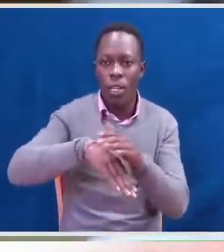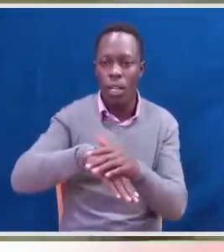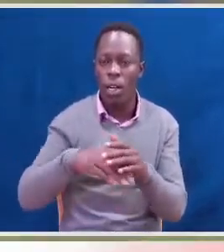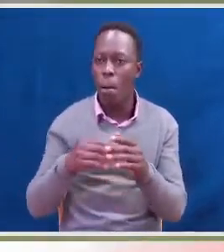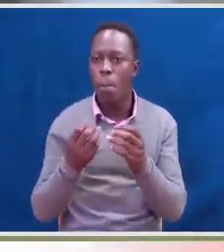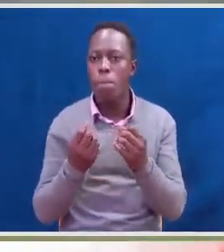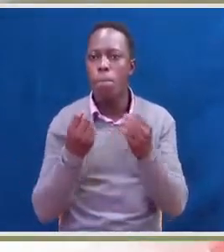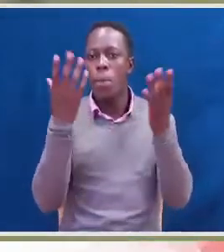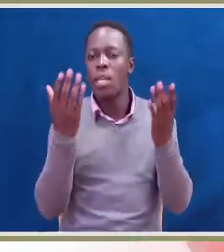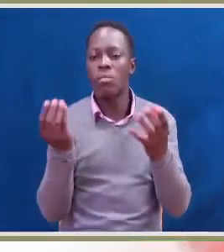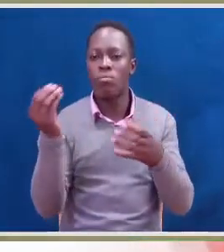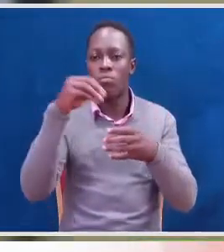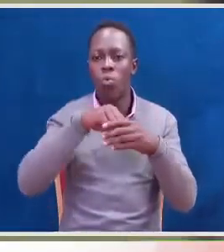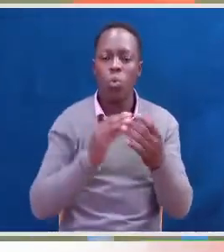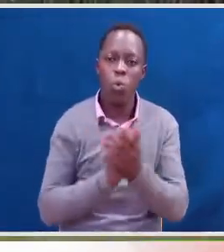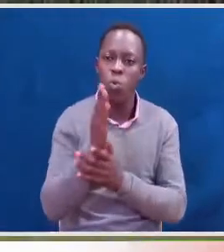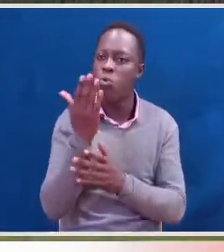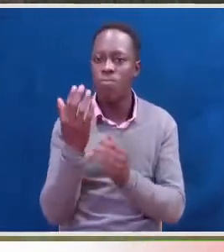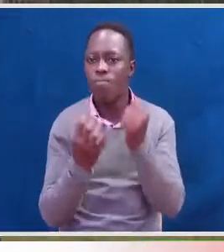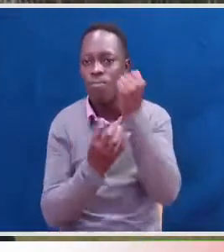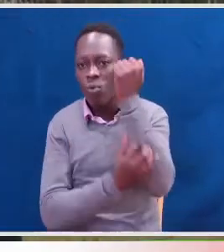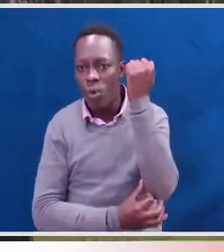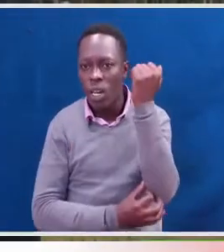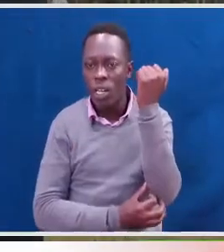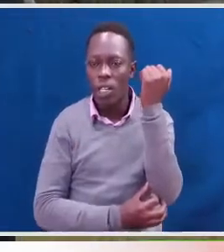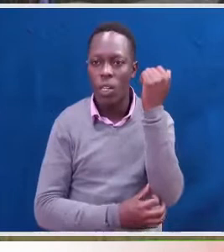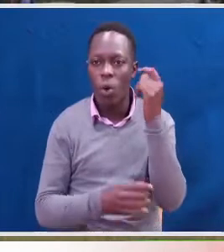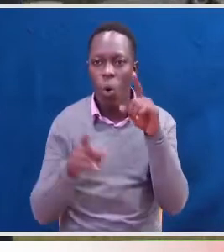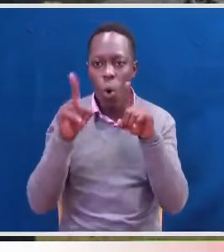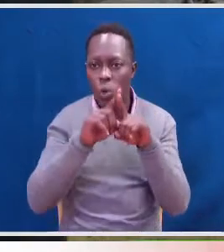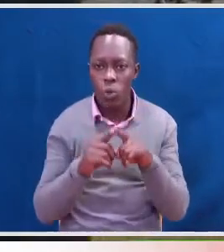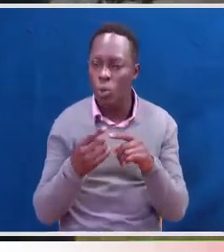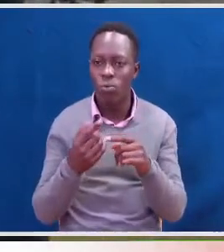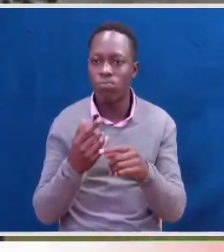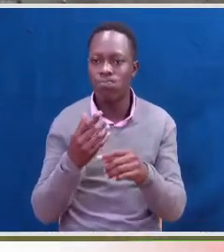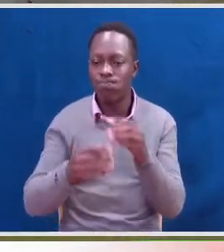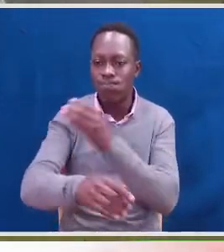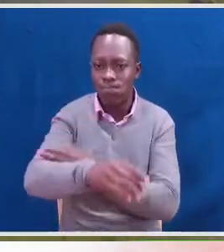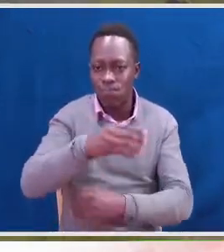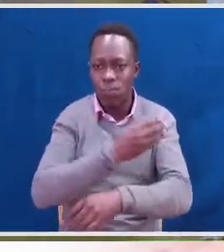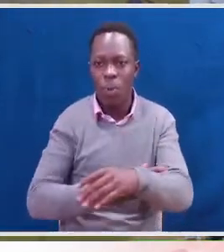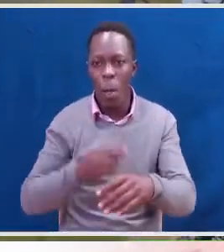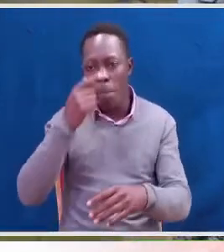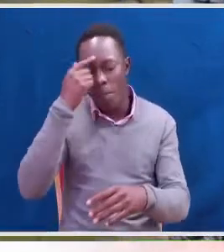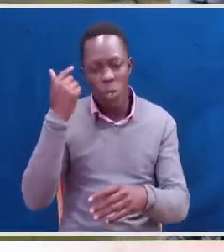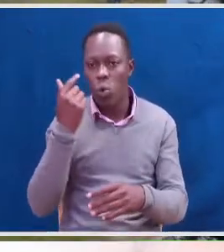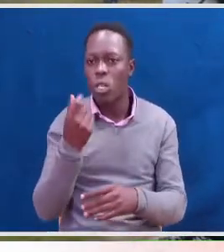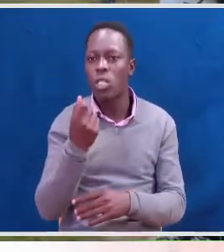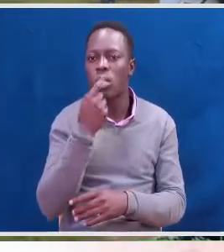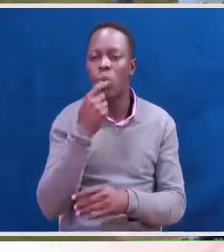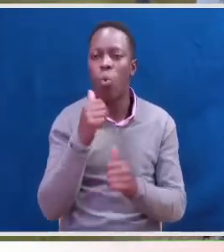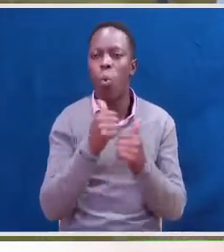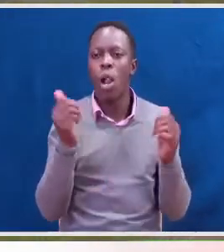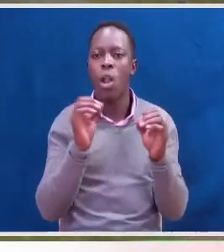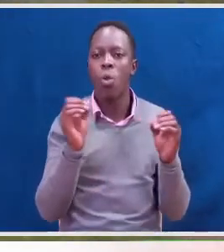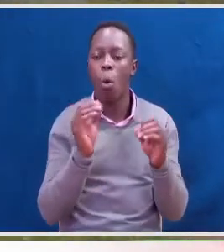wengi katika lindi la ufukara vitongojini, wengi wakiisha kuguza majeraha ya milele kwa ukosefu wa matibabu mahususi ya